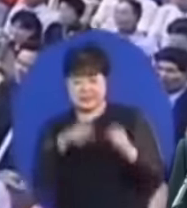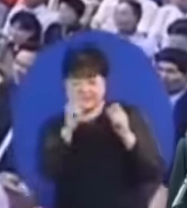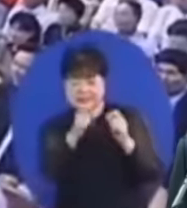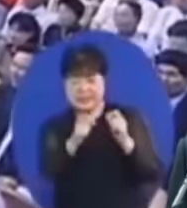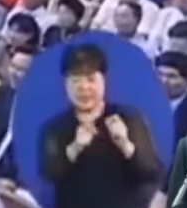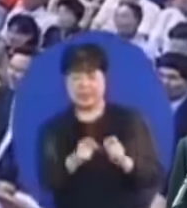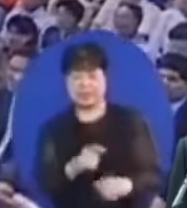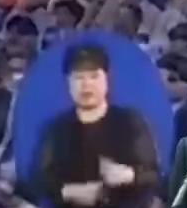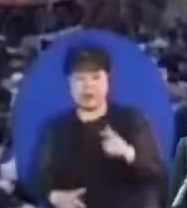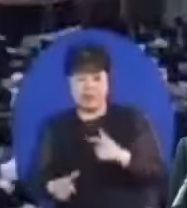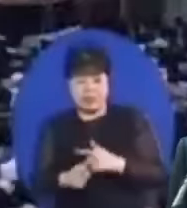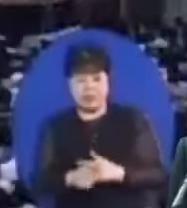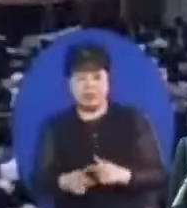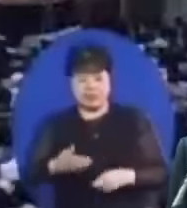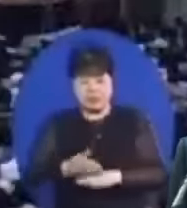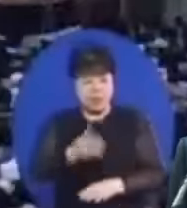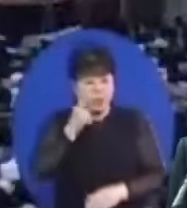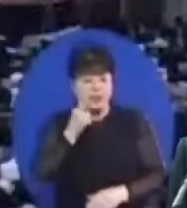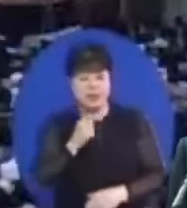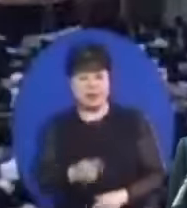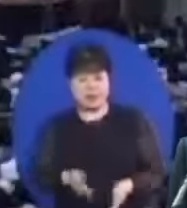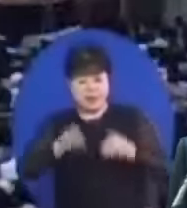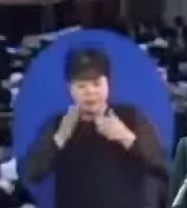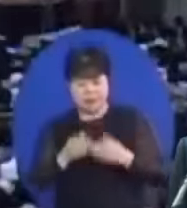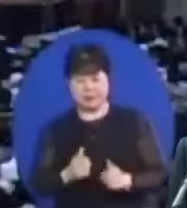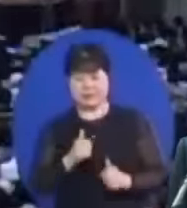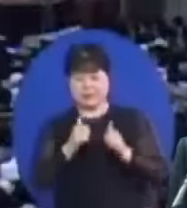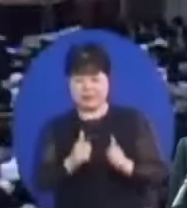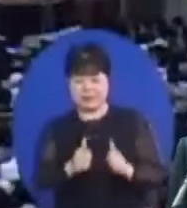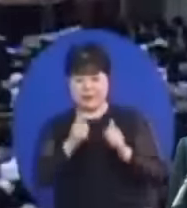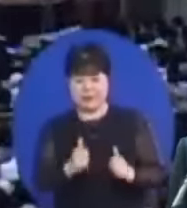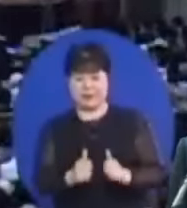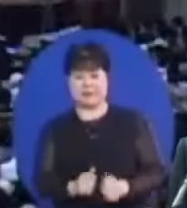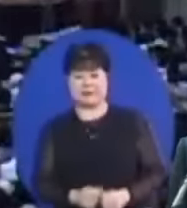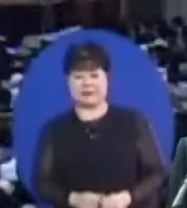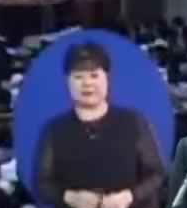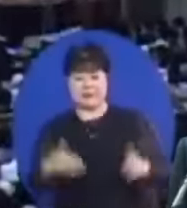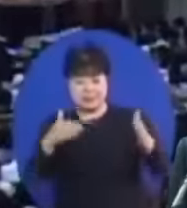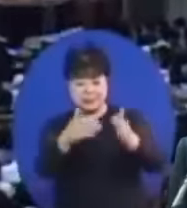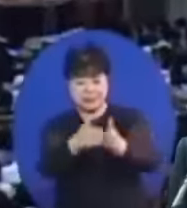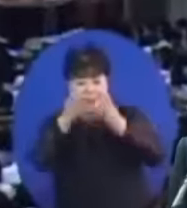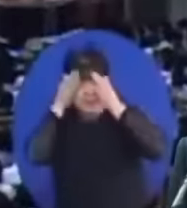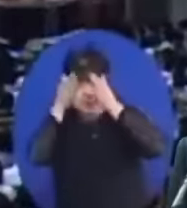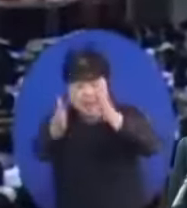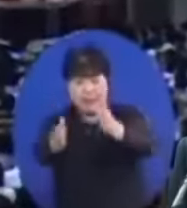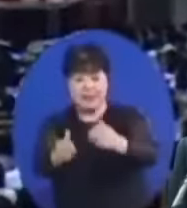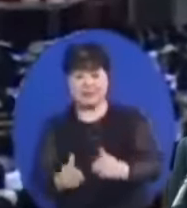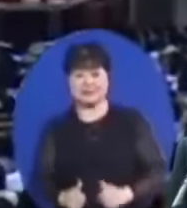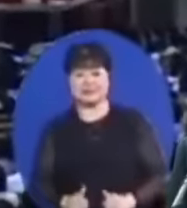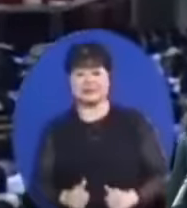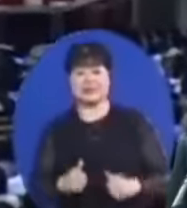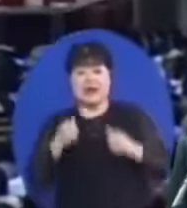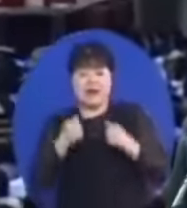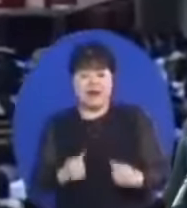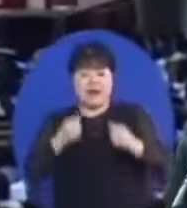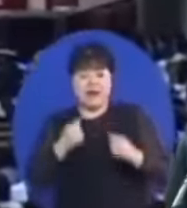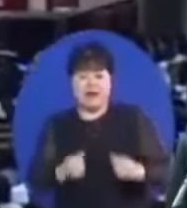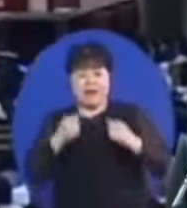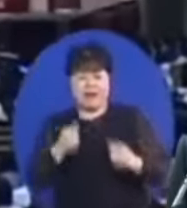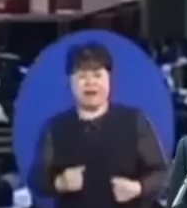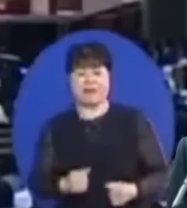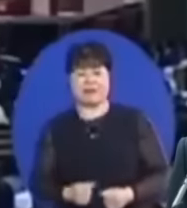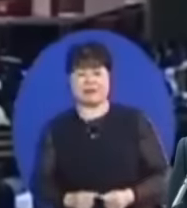속도를 더 이상 늦출 수가 없습니다. 오직 골인점을 향해서 있는 힘을 다해서 죽도록 뜹니다.